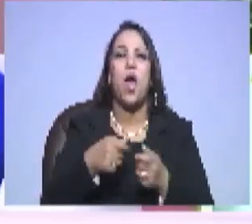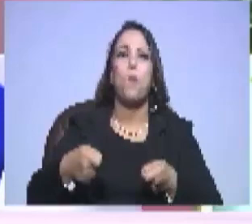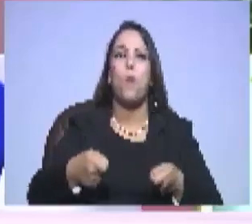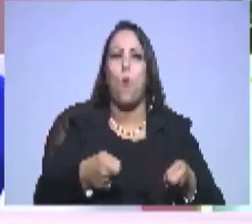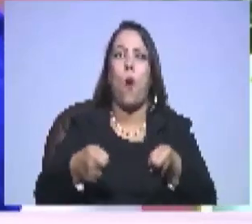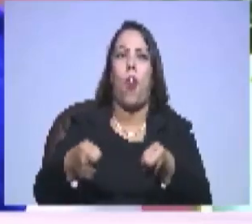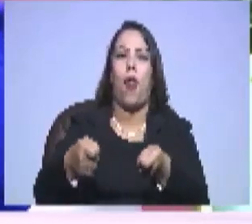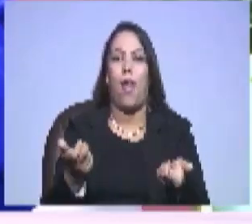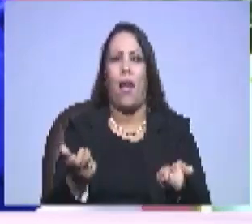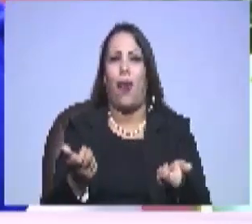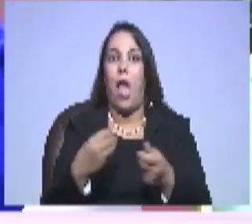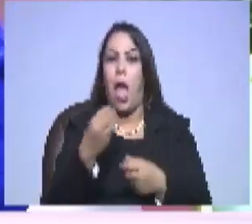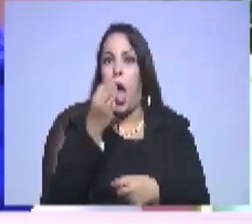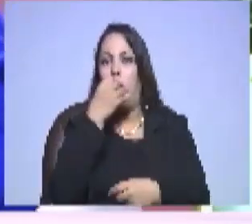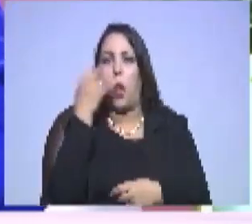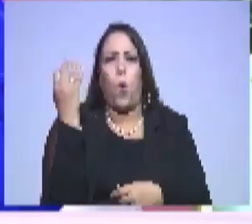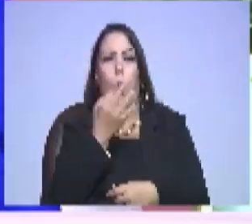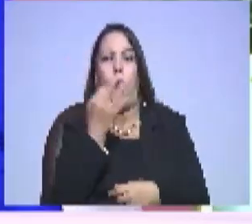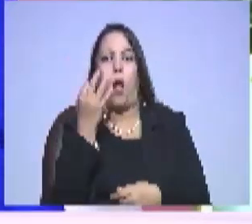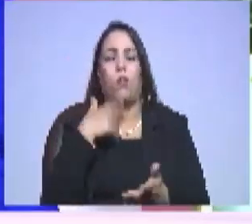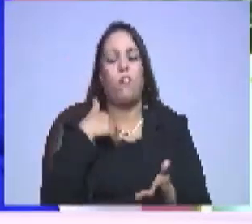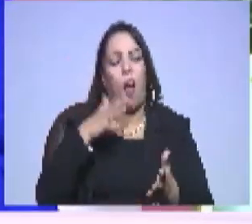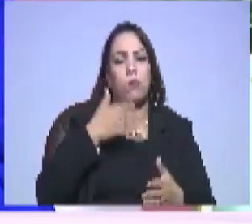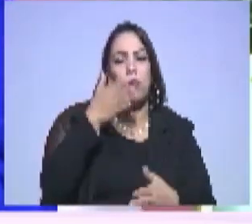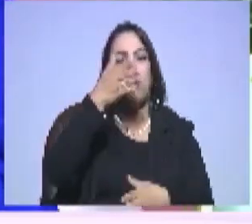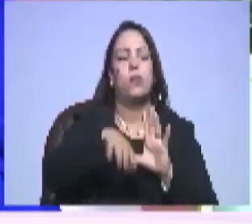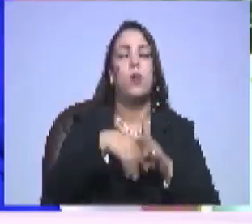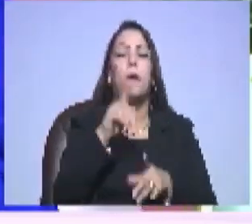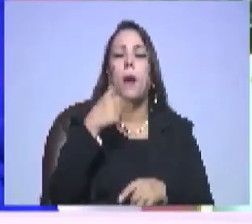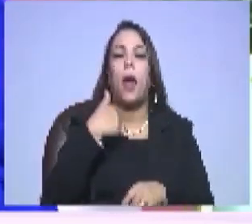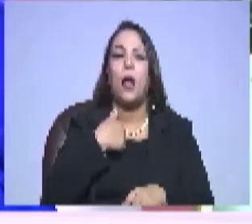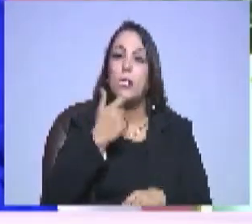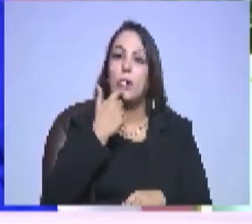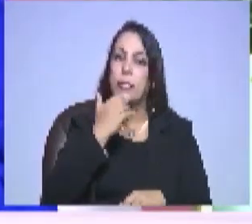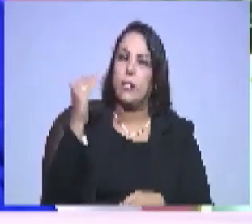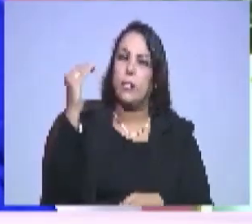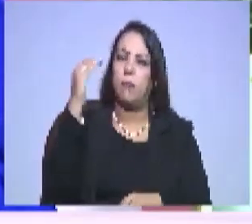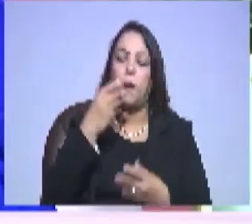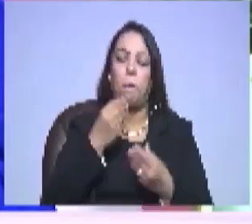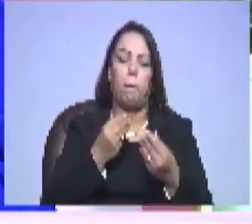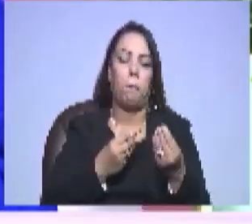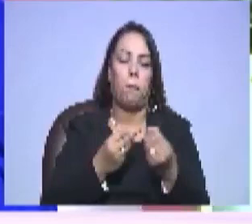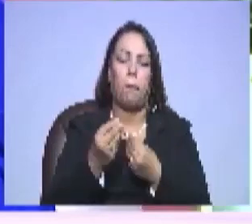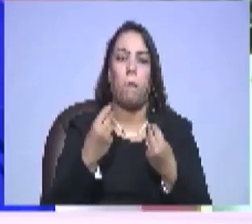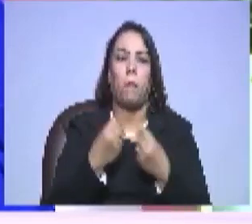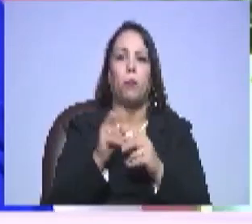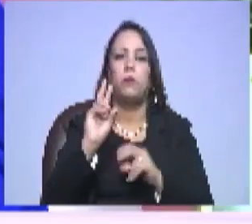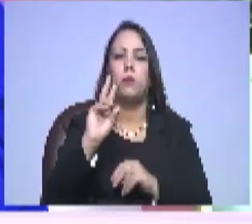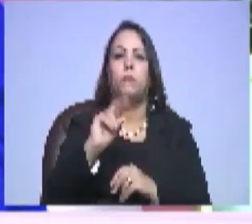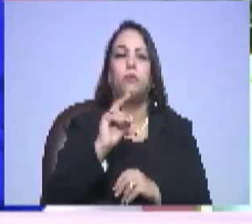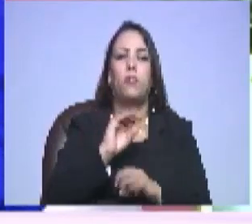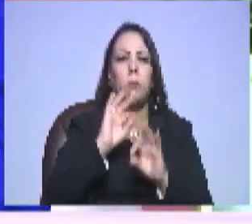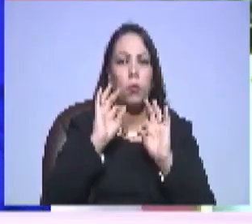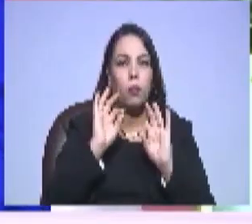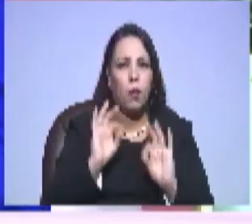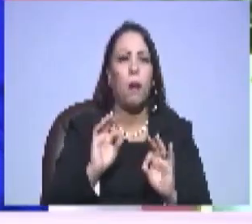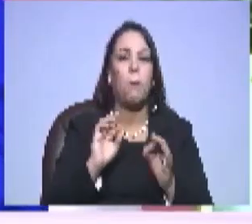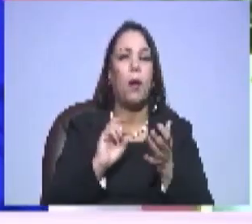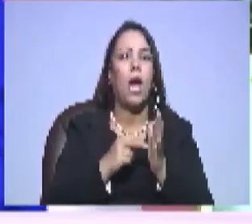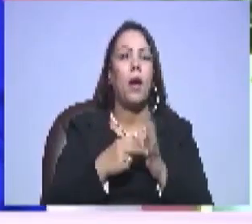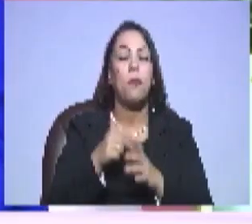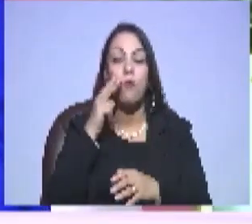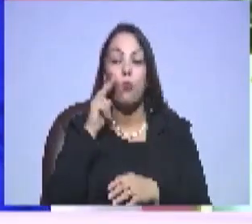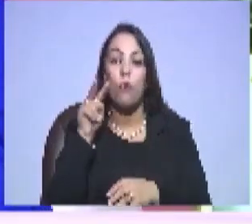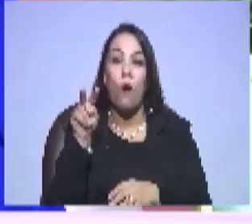فقالوا عليها محتاجين احنا بقى ككبار نتعامل بنفس اسلوبهم ونعمل ريفيو